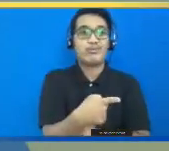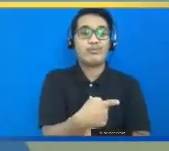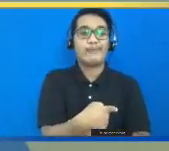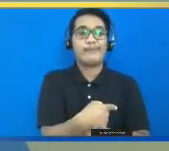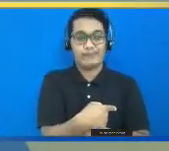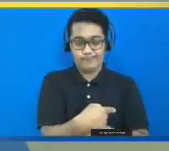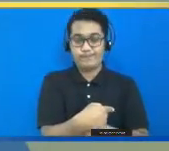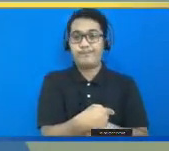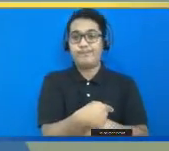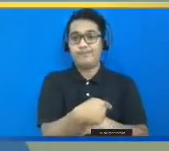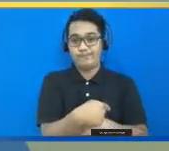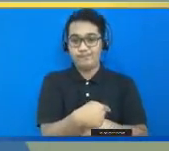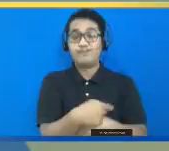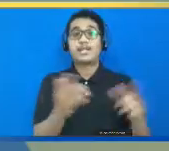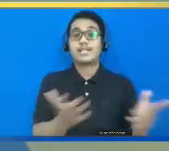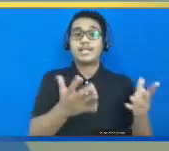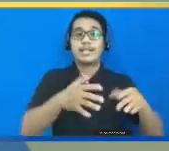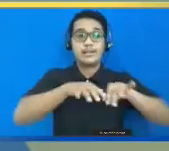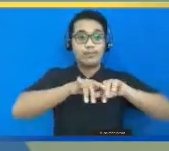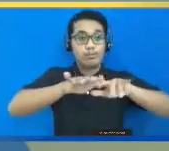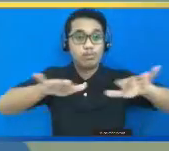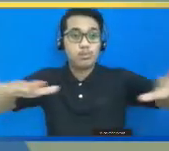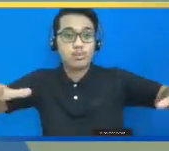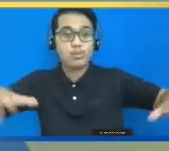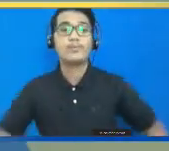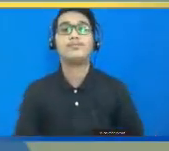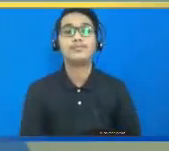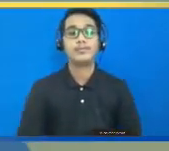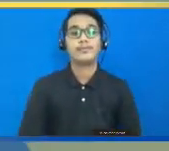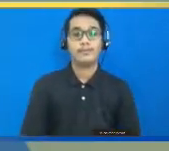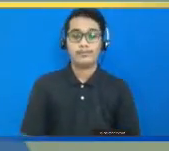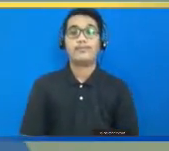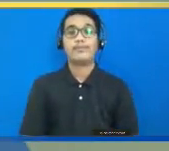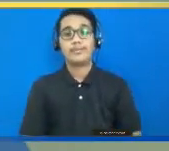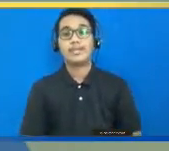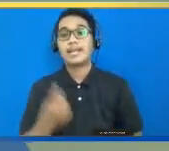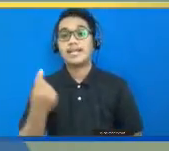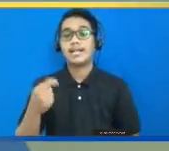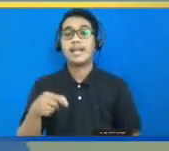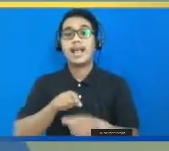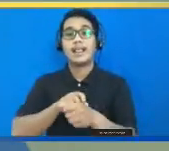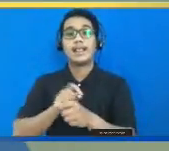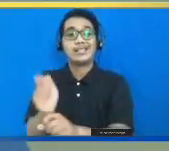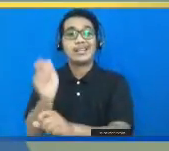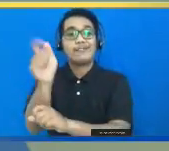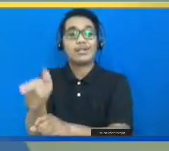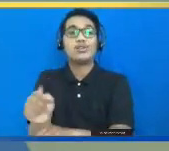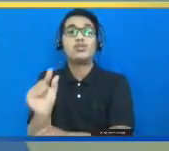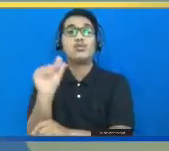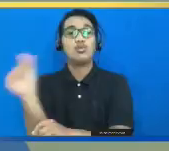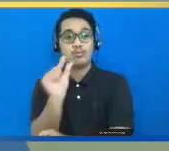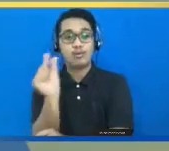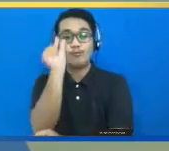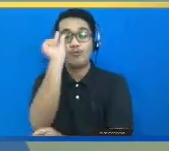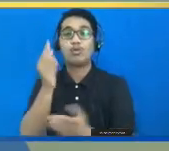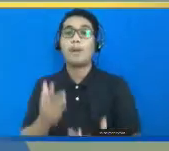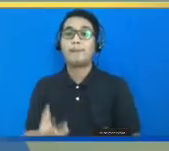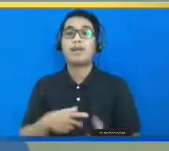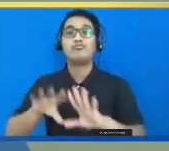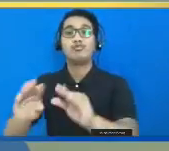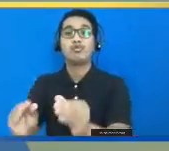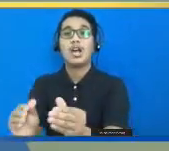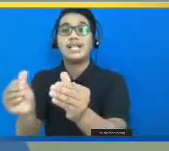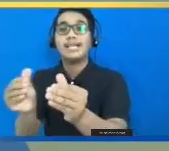6289644000001 merataan kesejahteraan penggunaan dana transfer umum legit Habibie orang untuk peningkatan kualitas